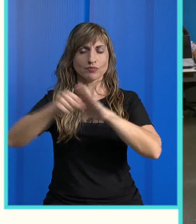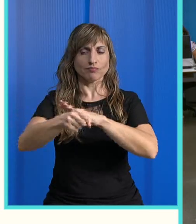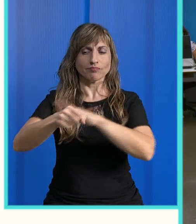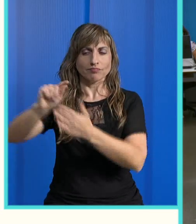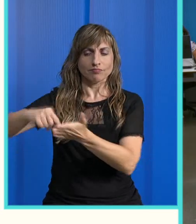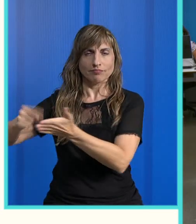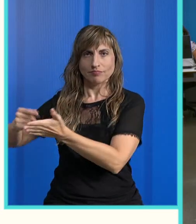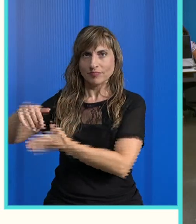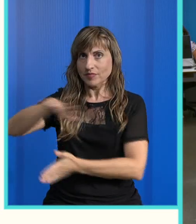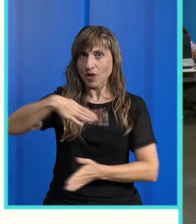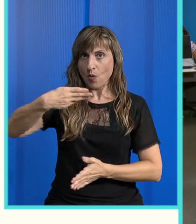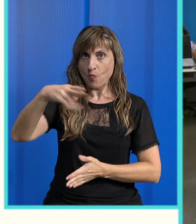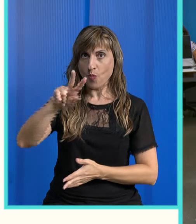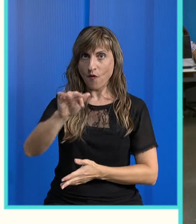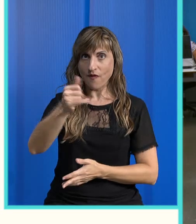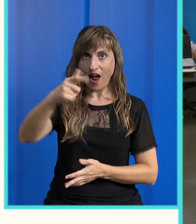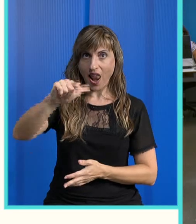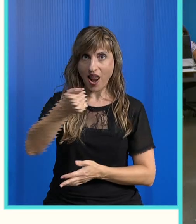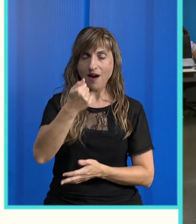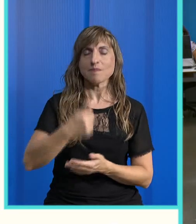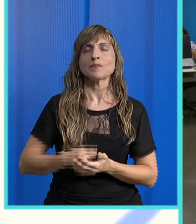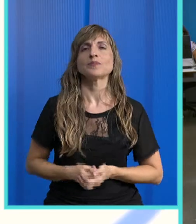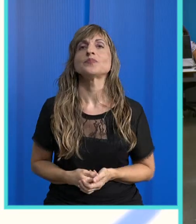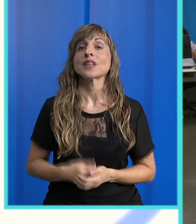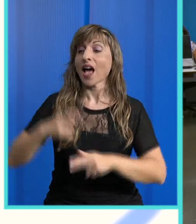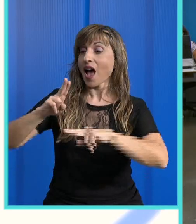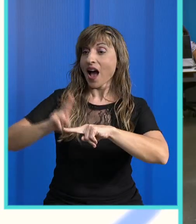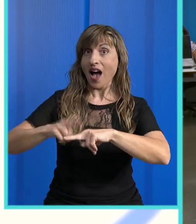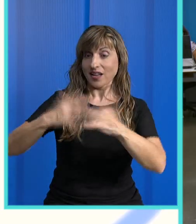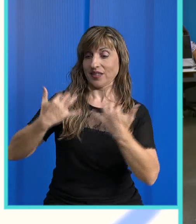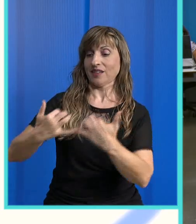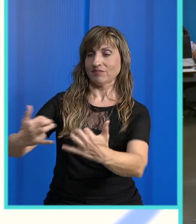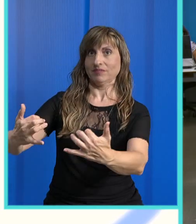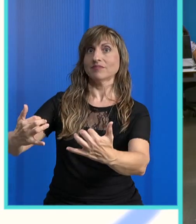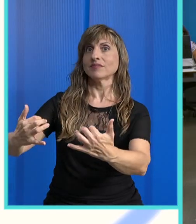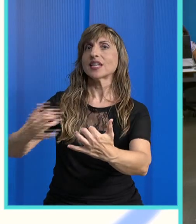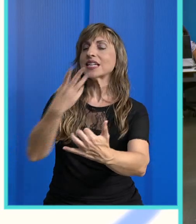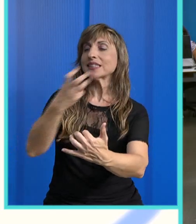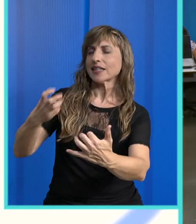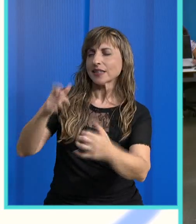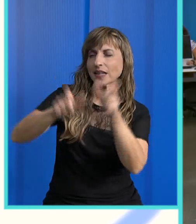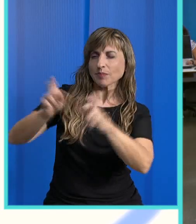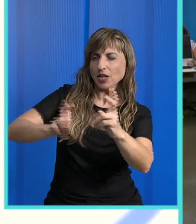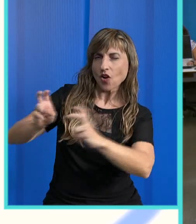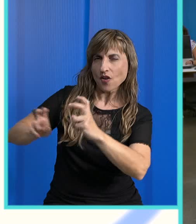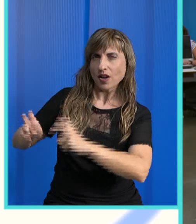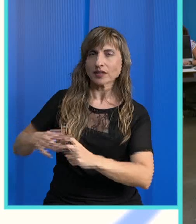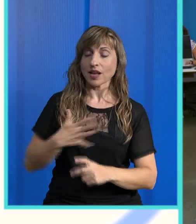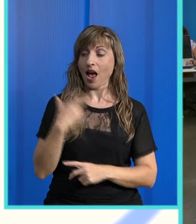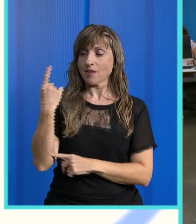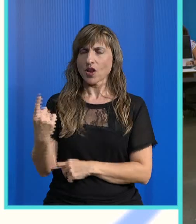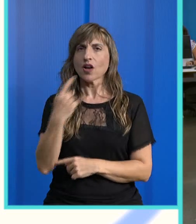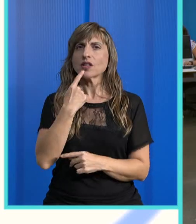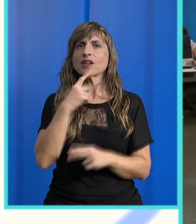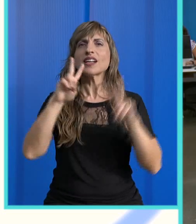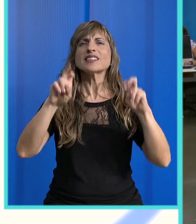lloc a Bufalà a la plaça d'Antònia Boada. Durant l'acte on hi han assistit unes 300 persones Albiol ha reiterat que cal acabar amb